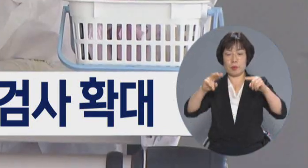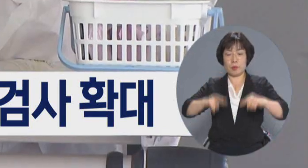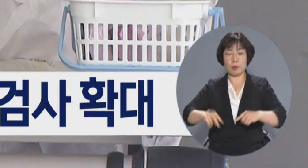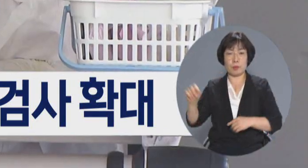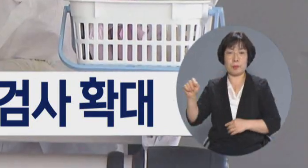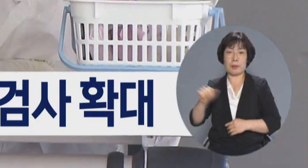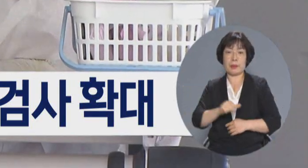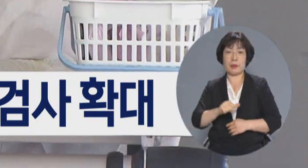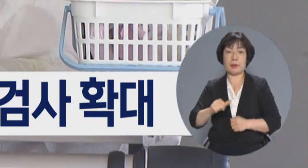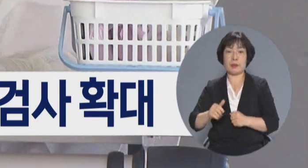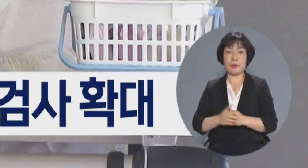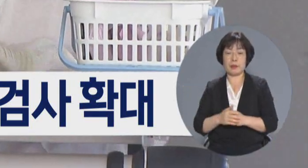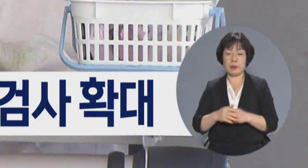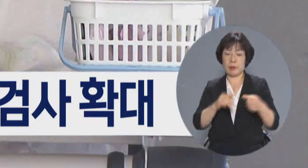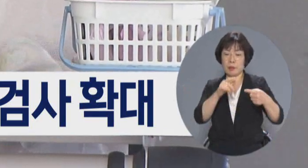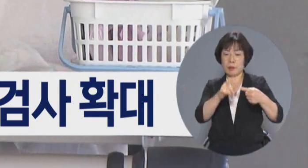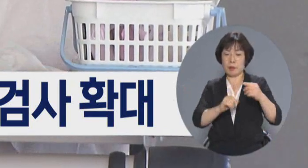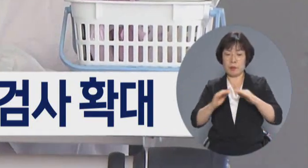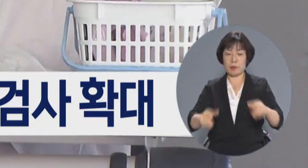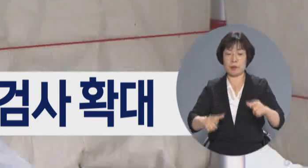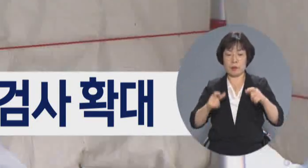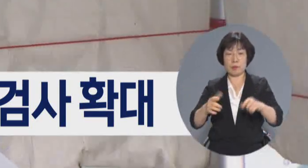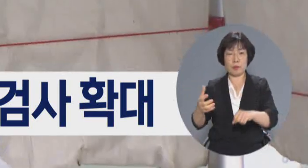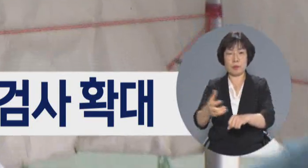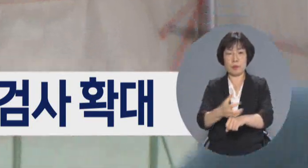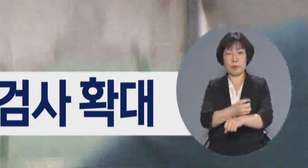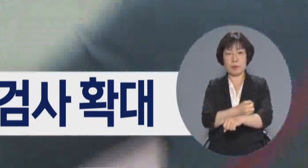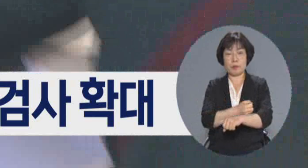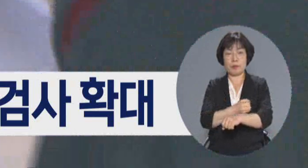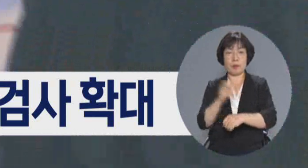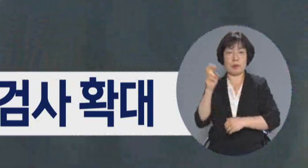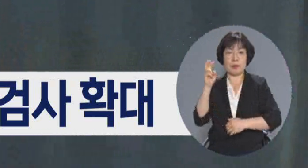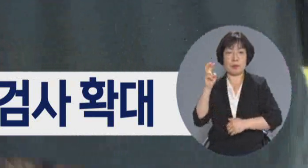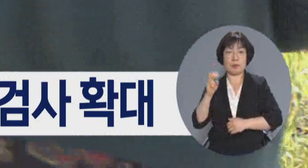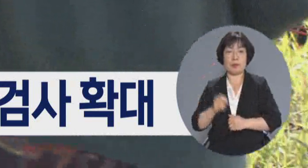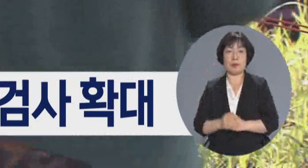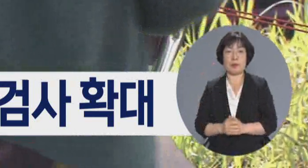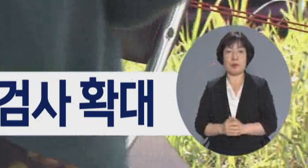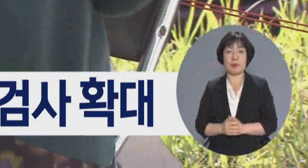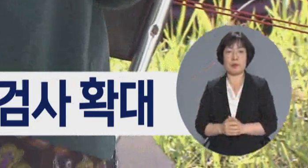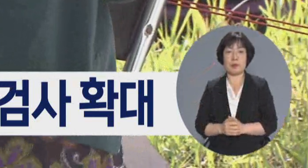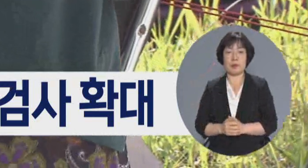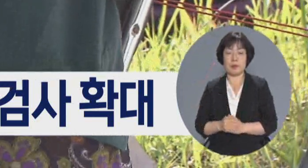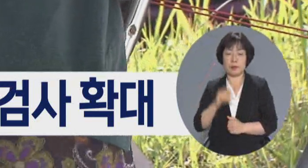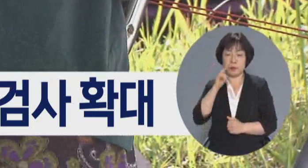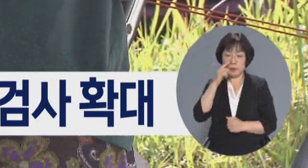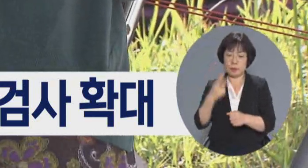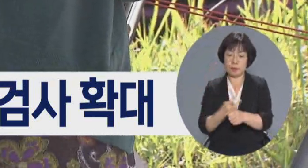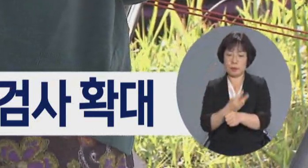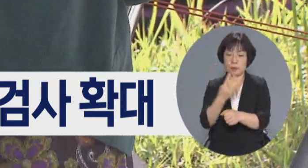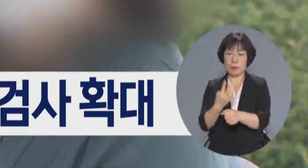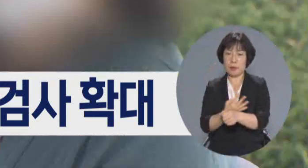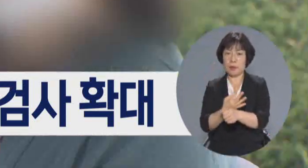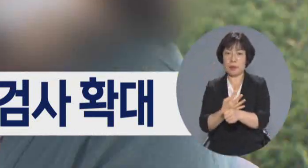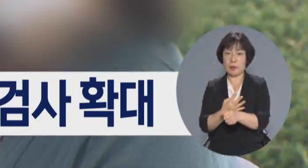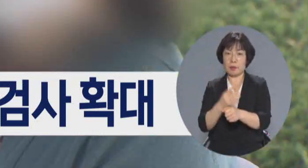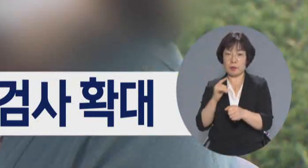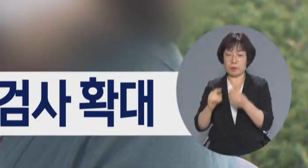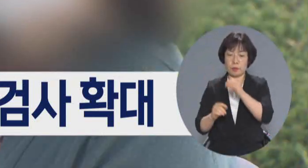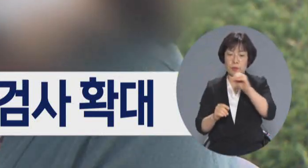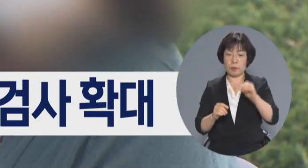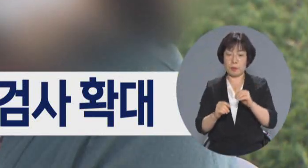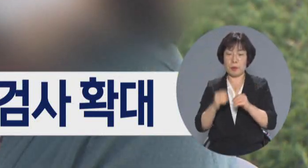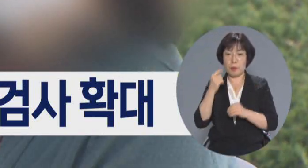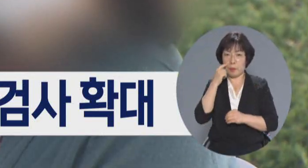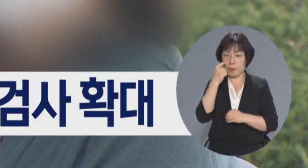이상 빨라 다음 달에는 전남에서도 우세종이 될 가능성이 높다고 보고 서너 시간 만에 오미크론까지 확인할 수